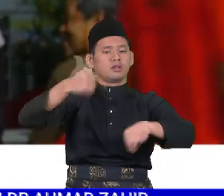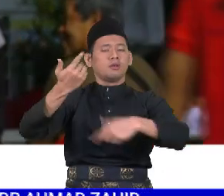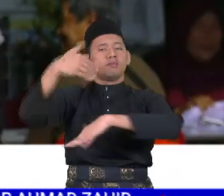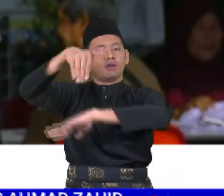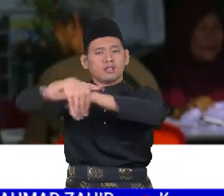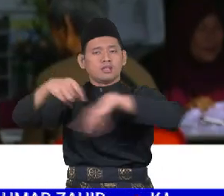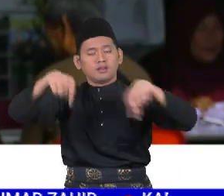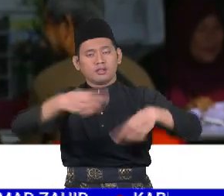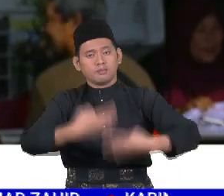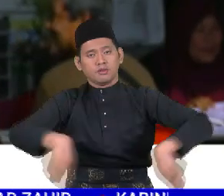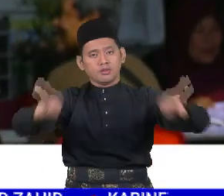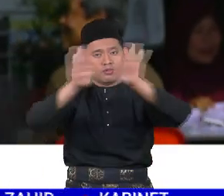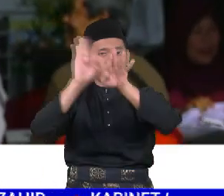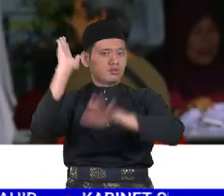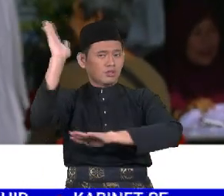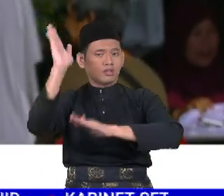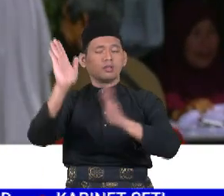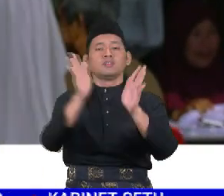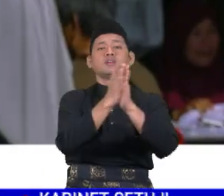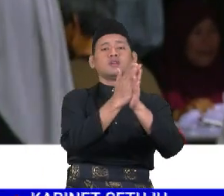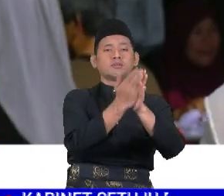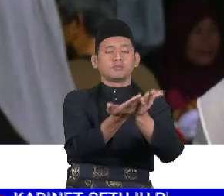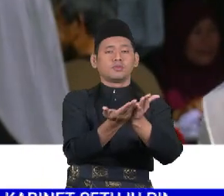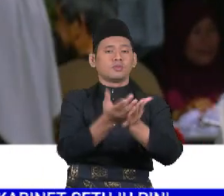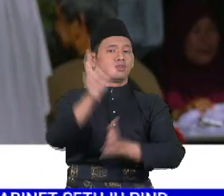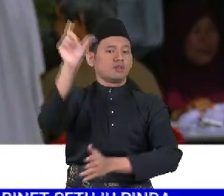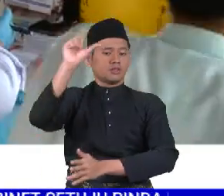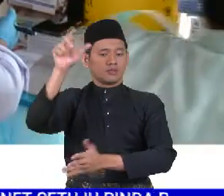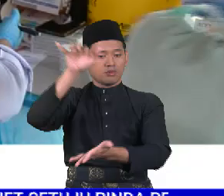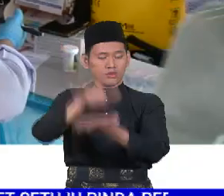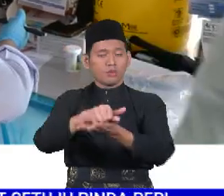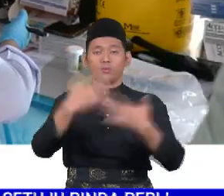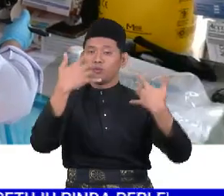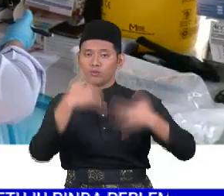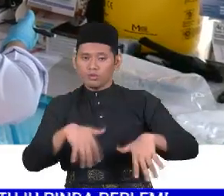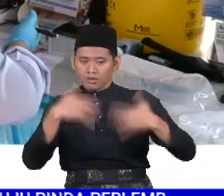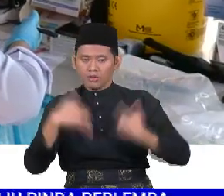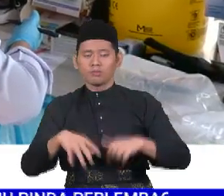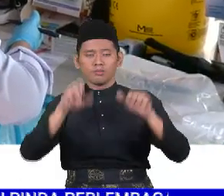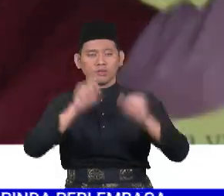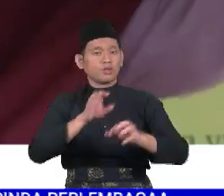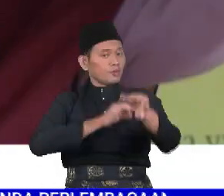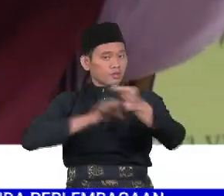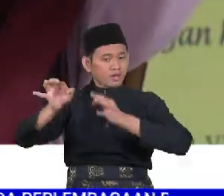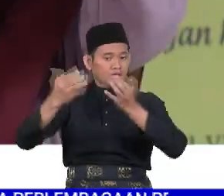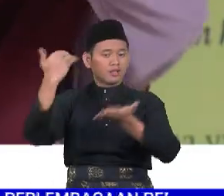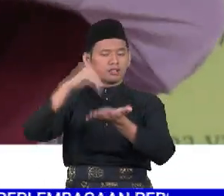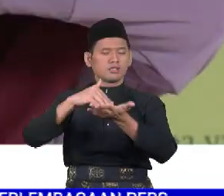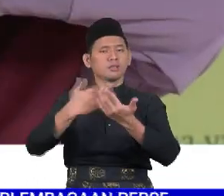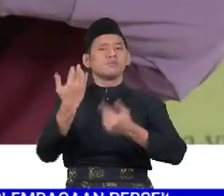penutup untuk kuliah kitab tersebut. Baik, menarik tu Ustaz. Dan mungkin Ustaz boleh sampaikan berapa